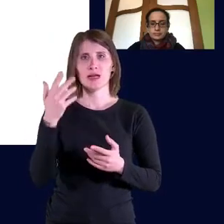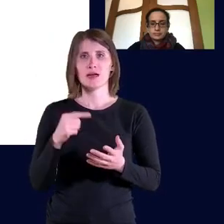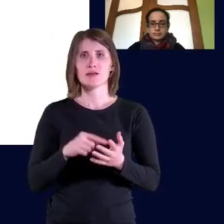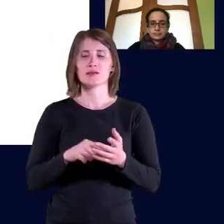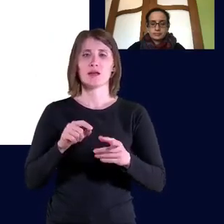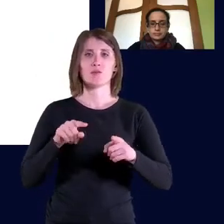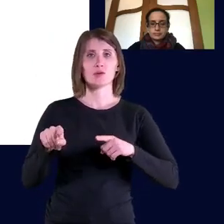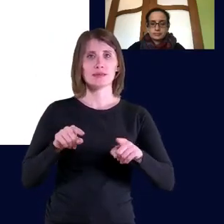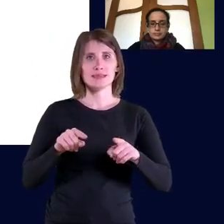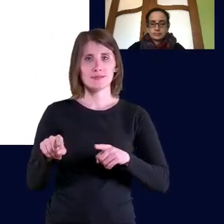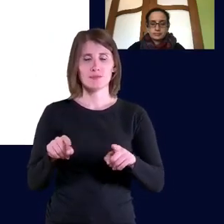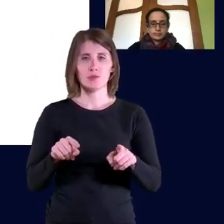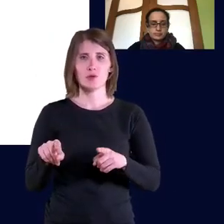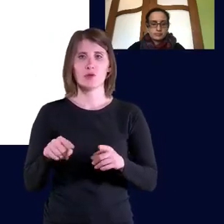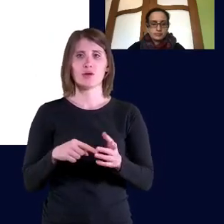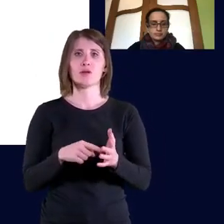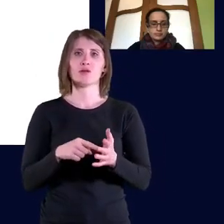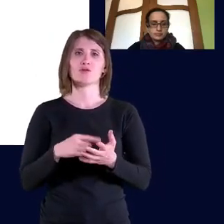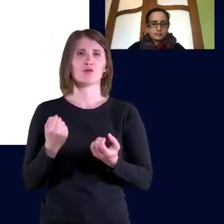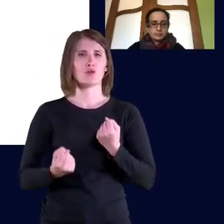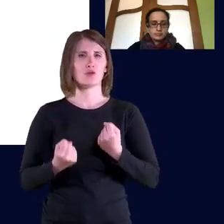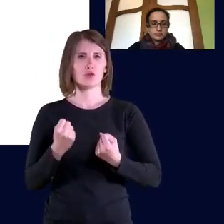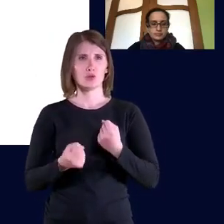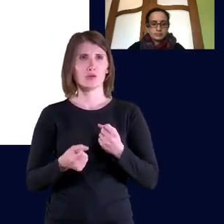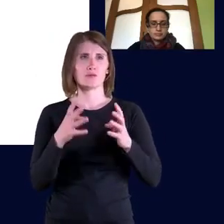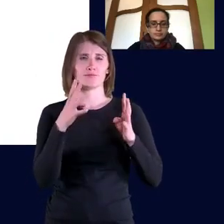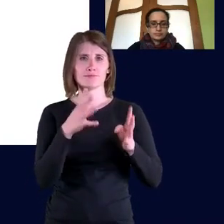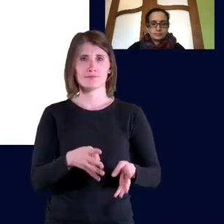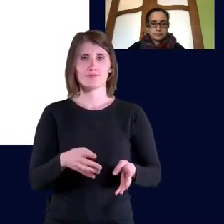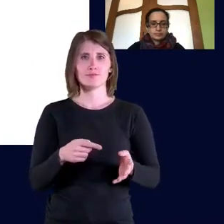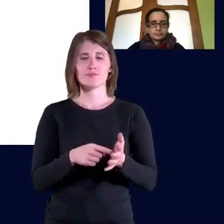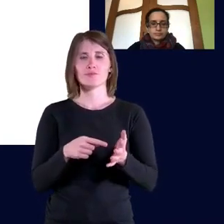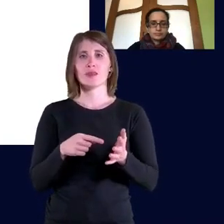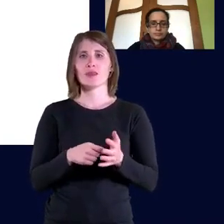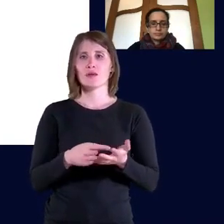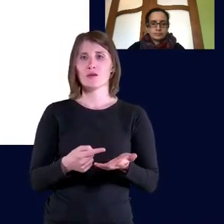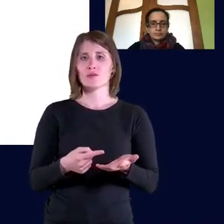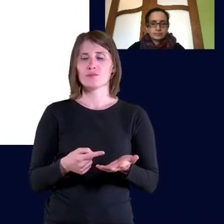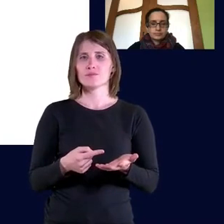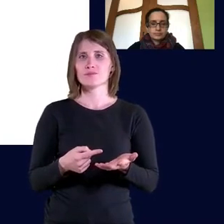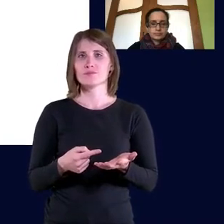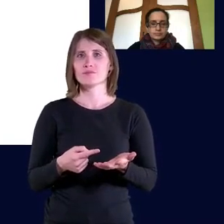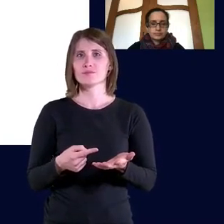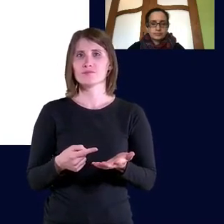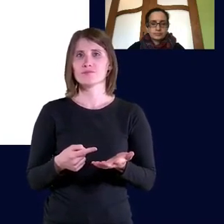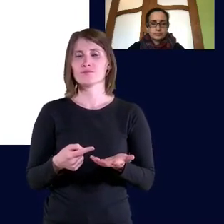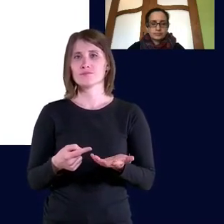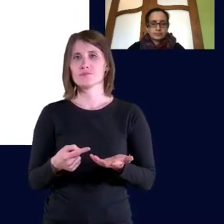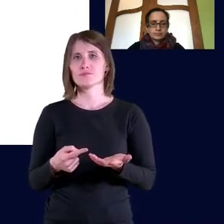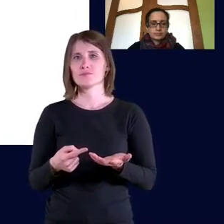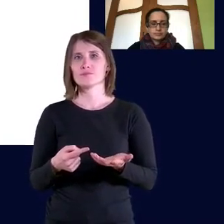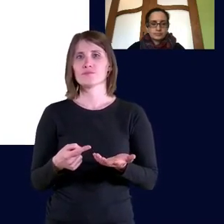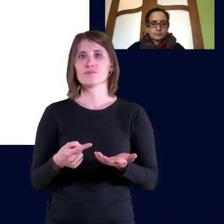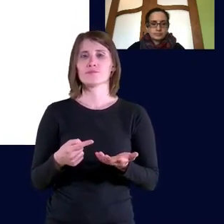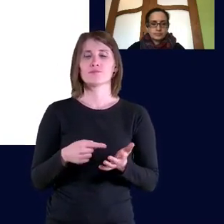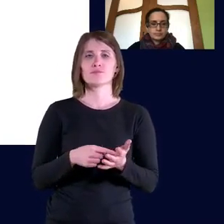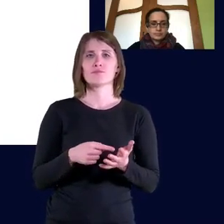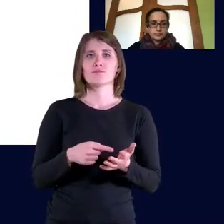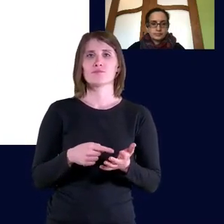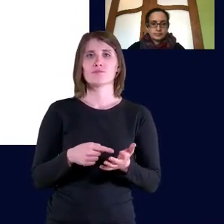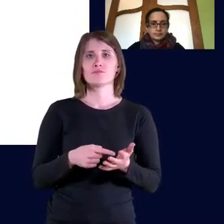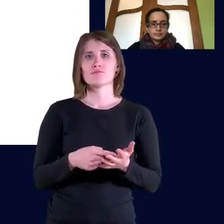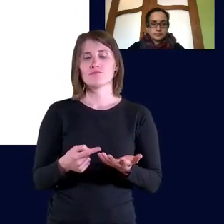które trudne są do opisu wówczas bazujemy na tym w czym one